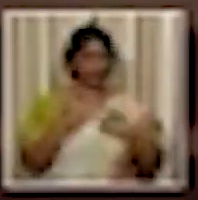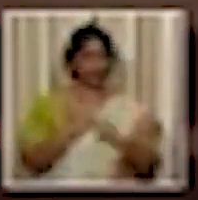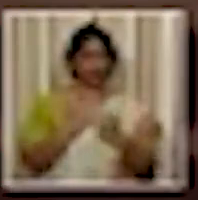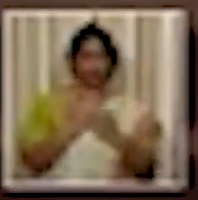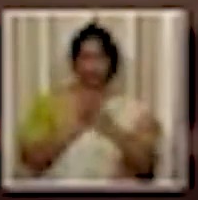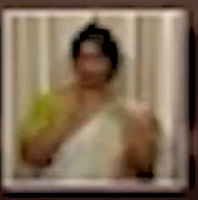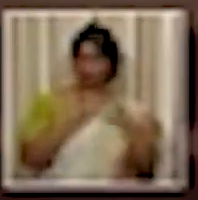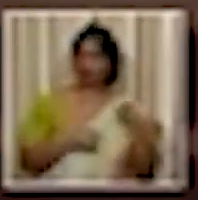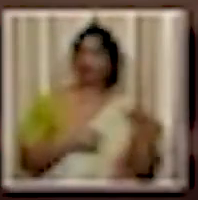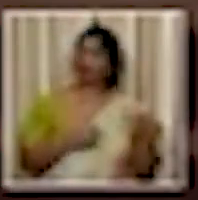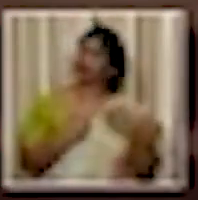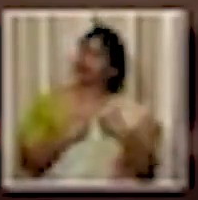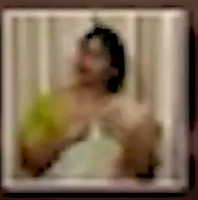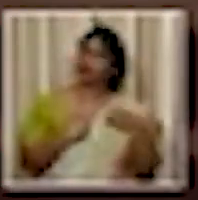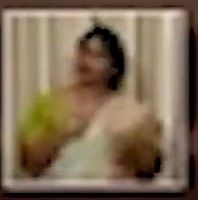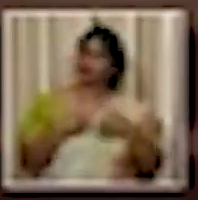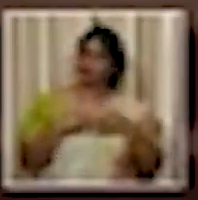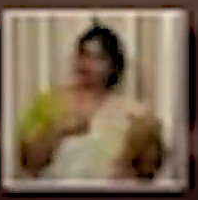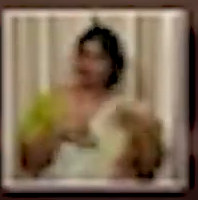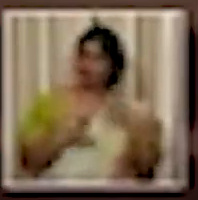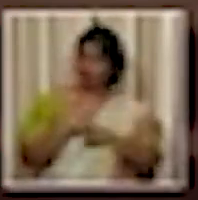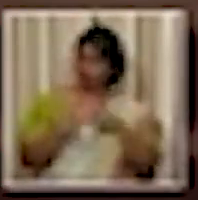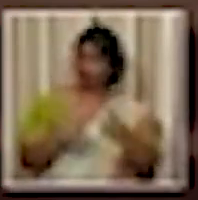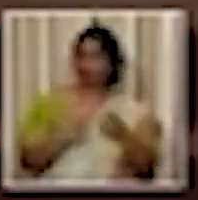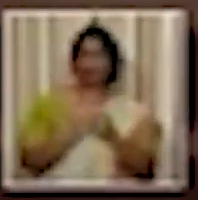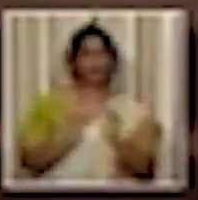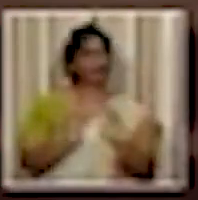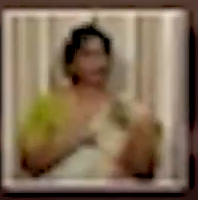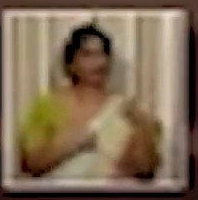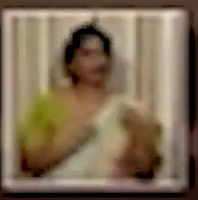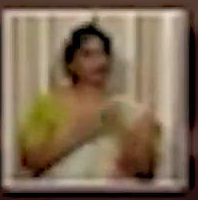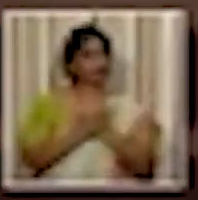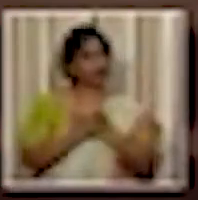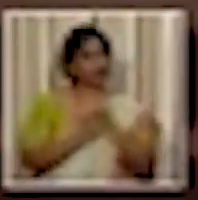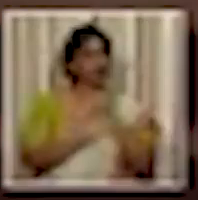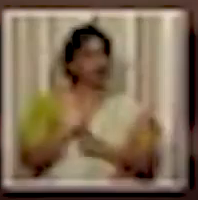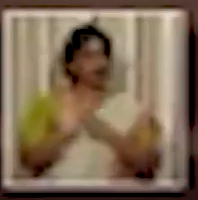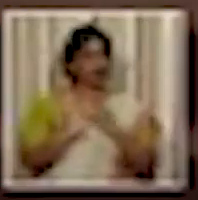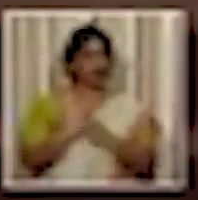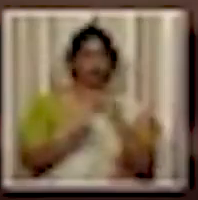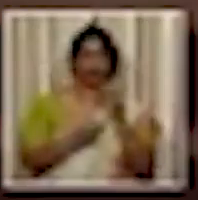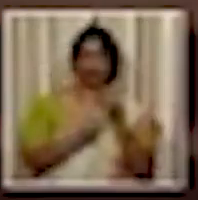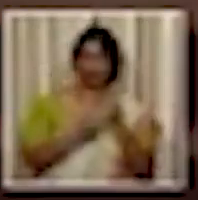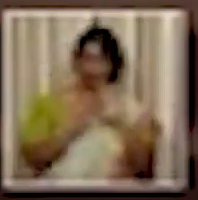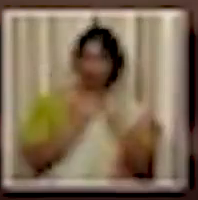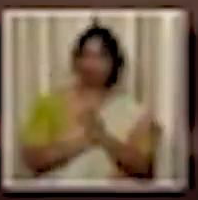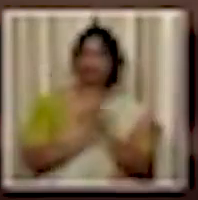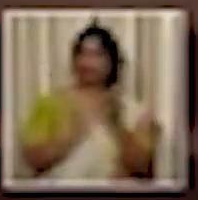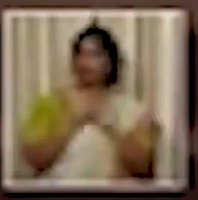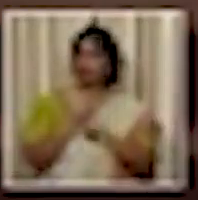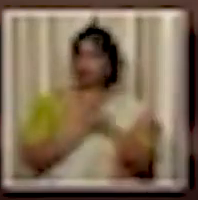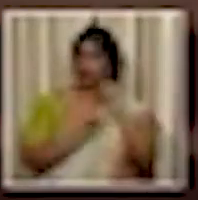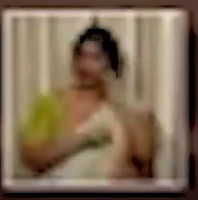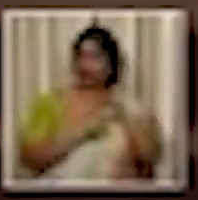ගොඩාක් තිබුණා. මම මේ වෙනකම් මේ අවුරුද්දේ තමයි අපි පටන් ගත්තේ හැම අවුරුද්දකම ලැබිච්ච ප්‍රතිපාදන අර පරණ